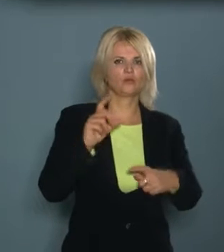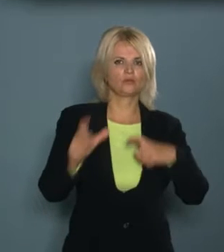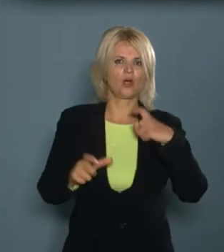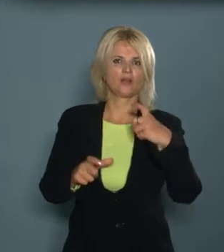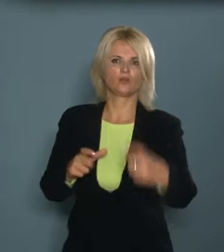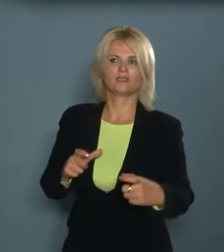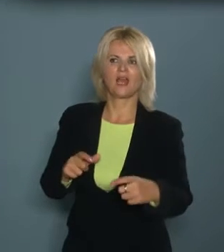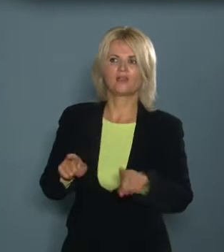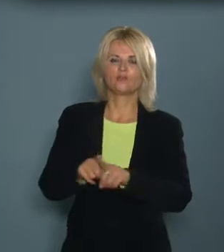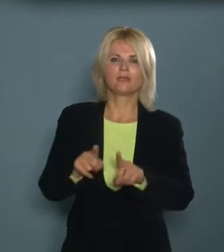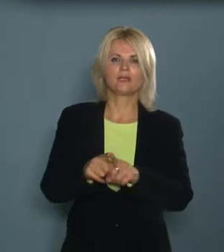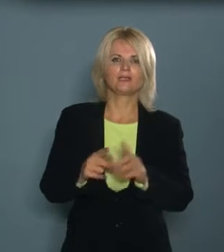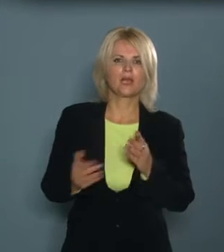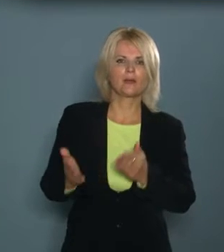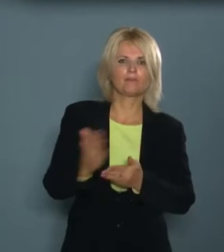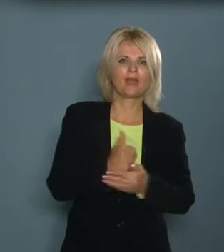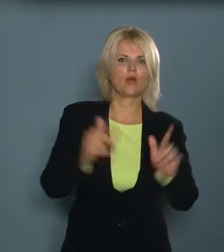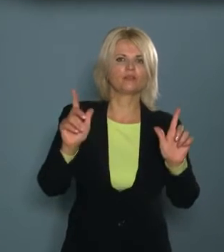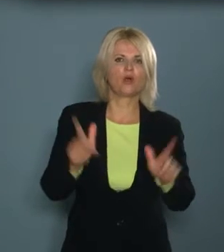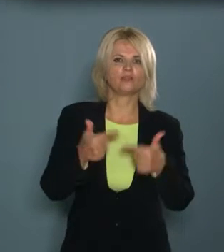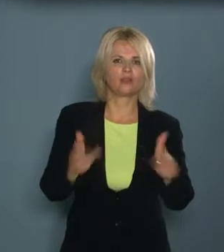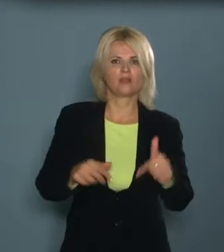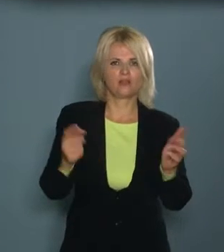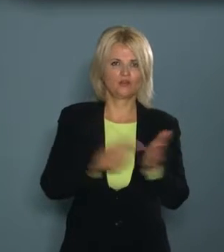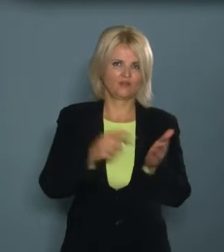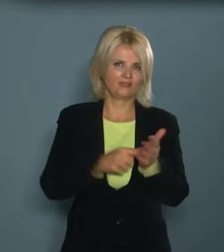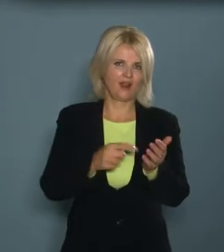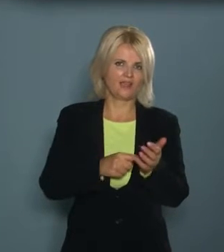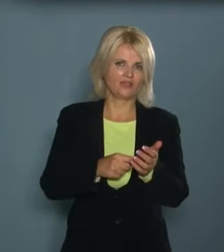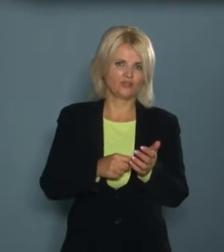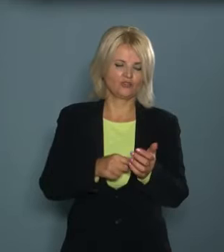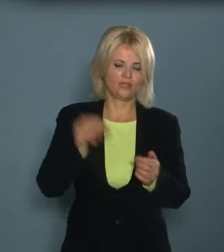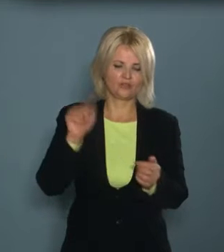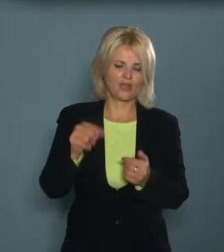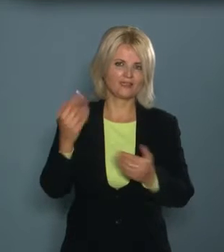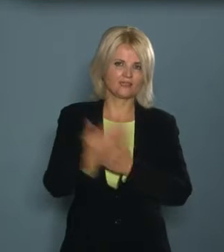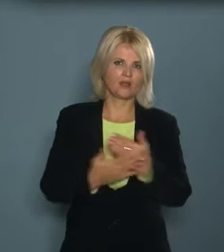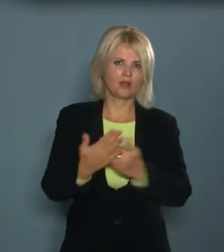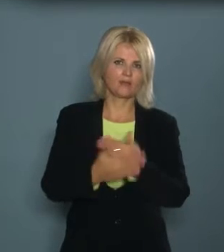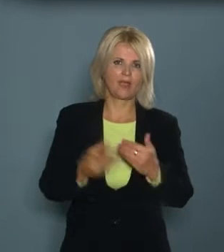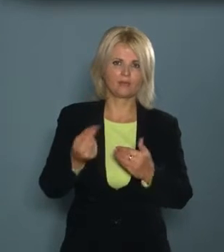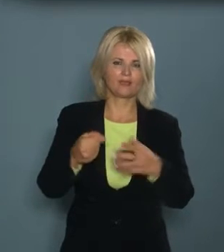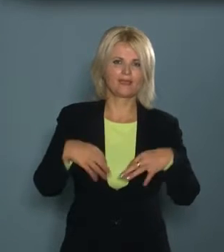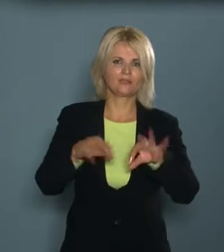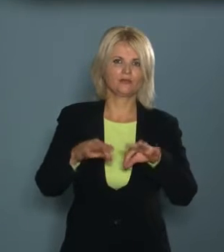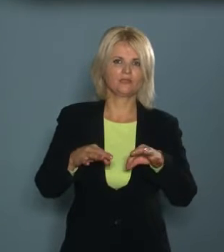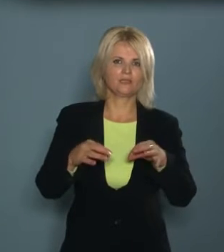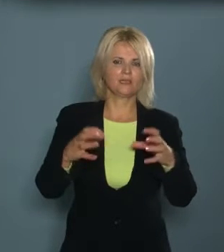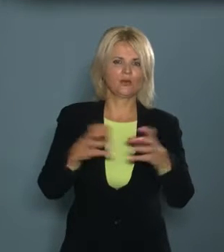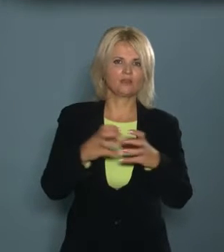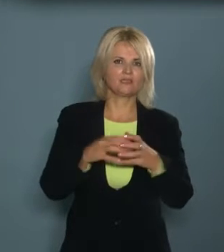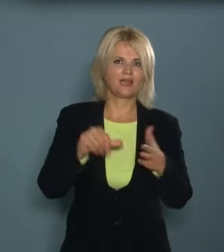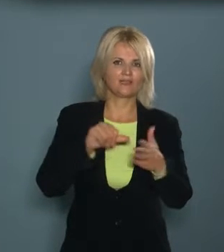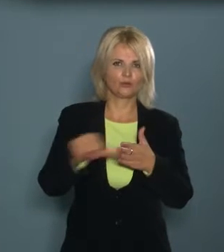mint behajthatatlan követelést, és ez alapján akkor a pénzügyi osztály ezt